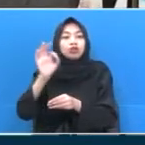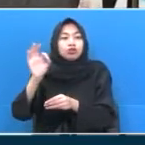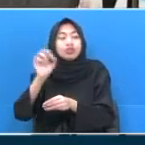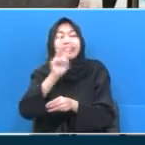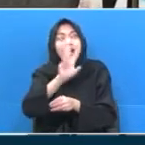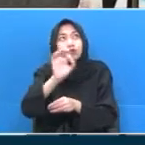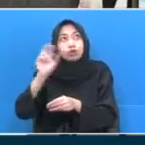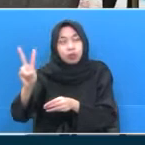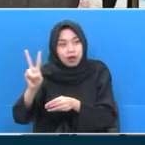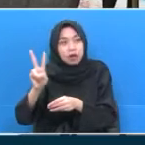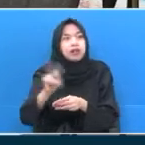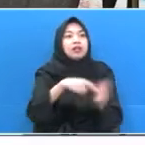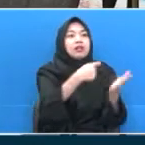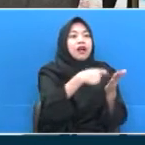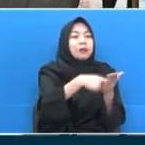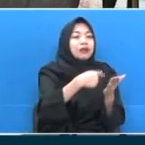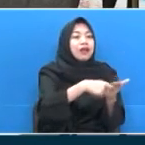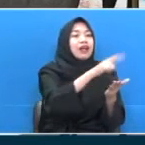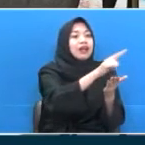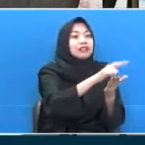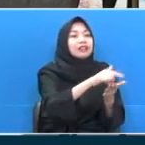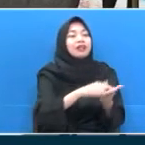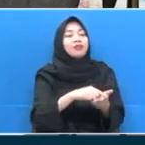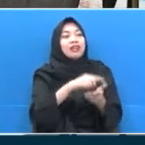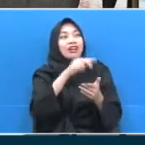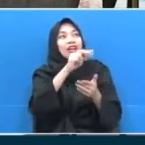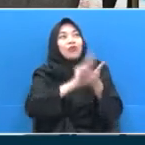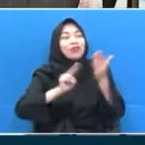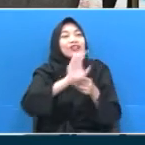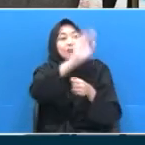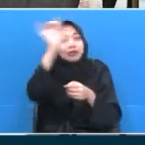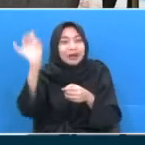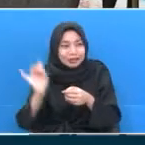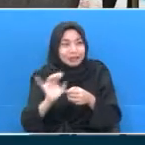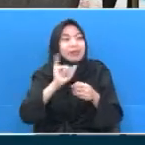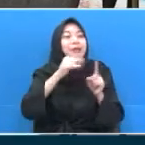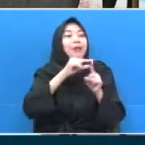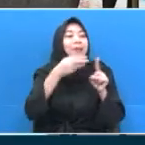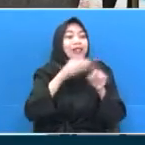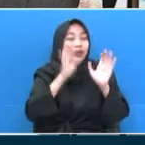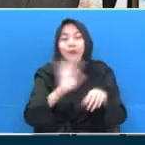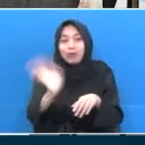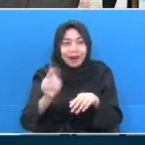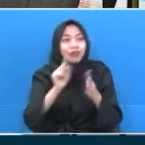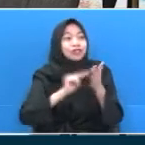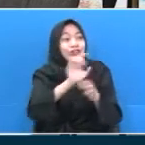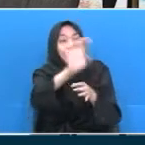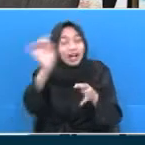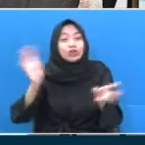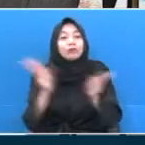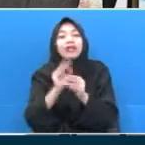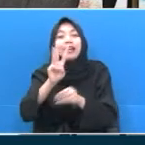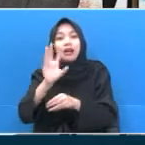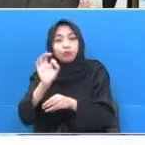itu adalah mahasiswa dari berbagai perguruan tinggi tapi saya tidak bisa menyebutkan nama-nama perguruan tingginya tetapi memang tidak